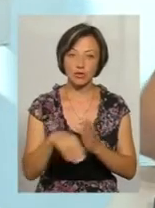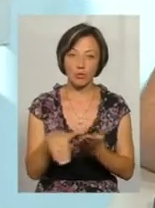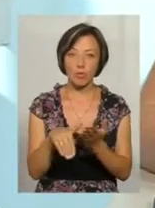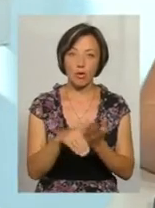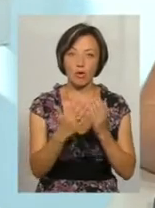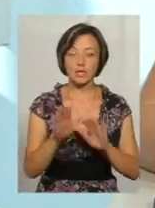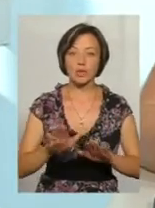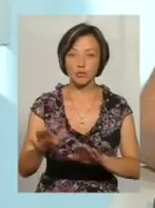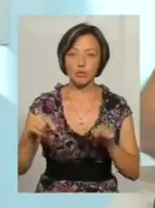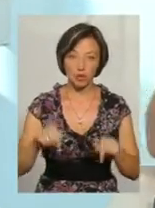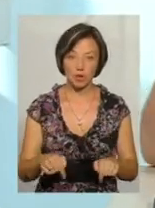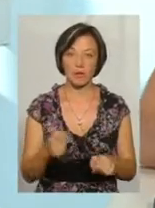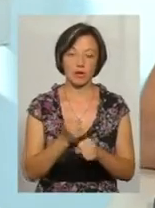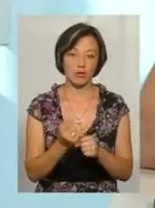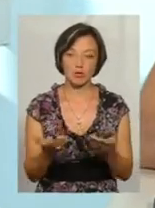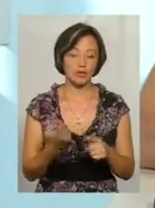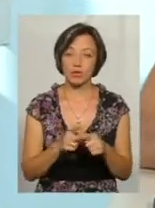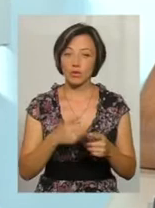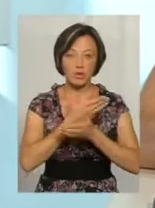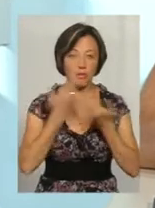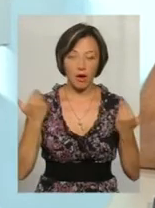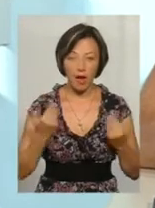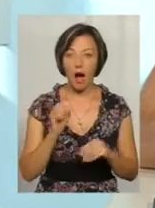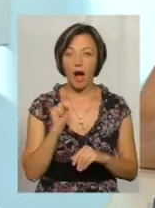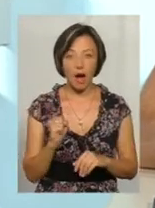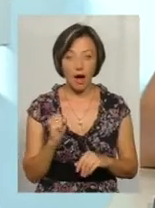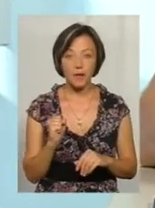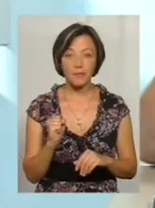його заступників сюди, і вони працюють? Цього немає. А